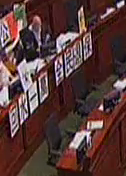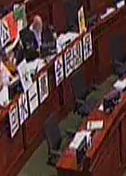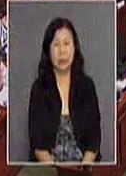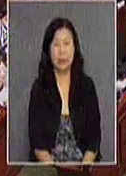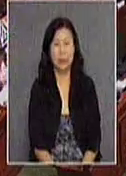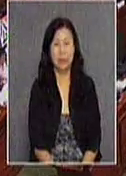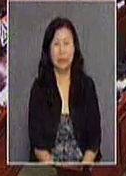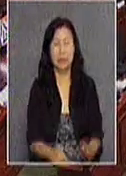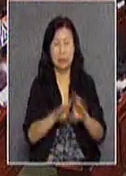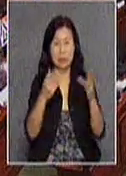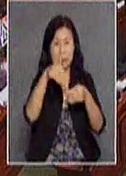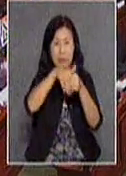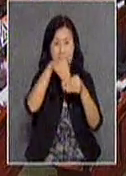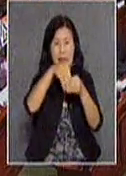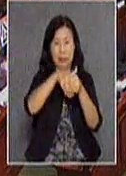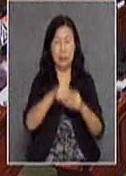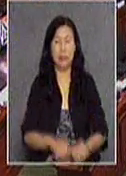開始表決。